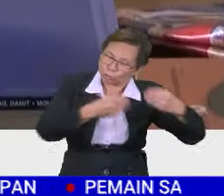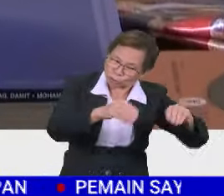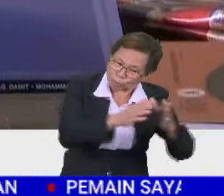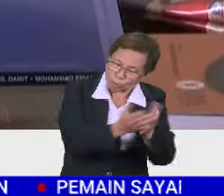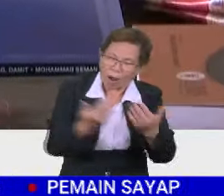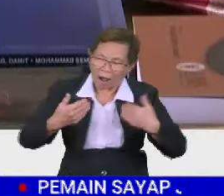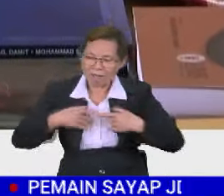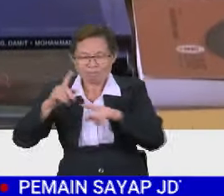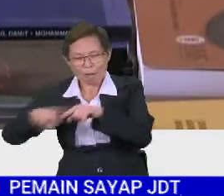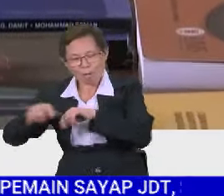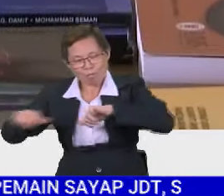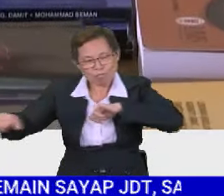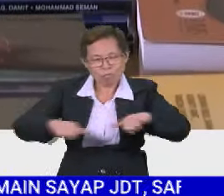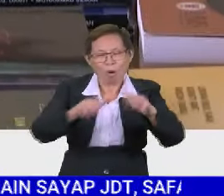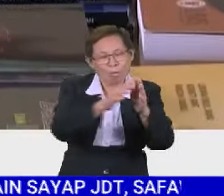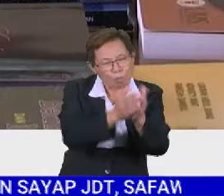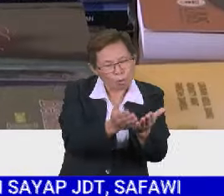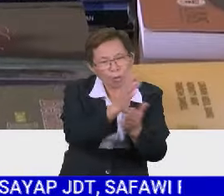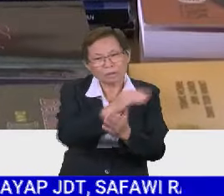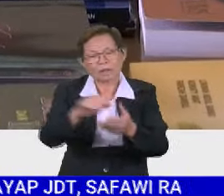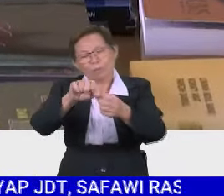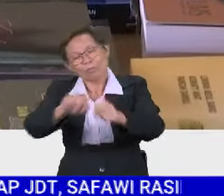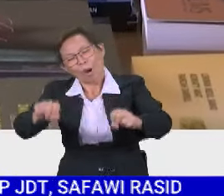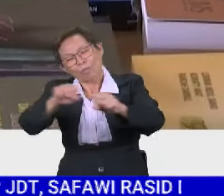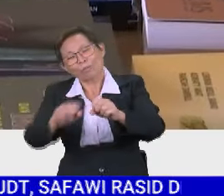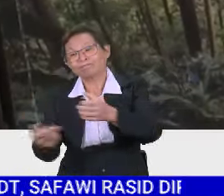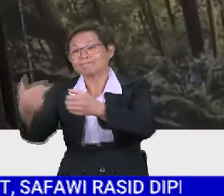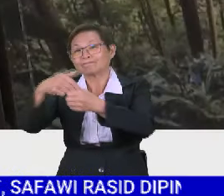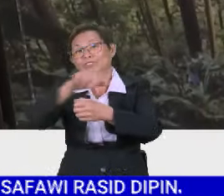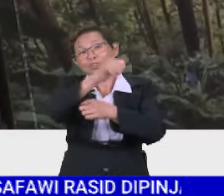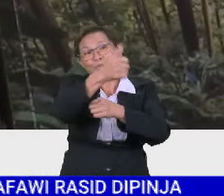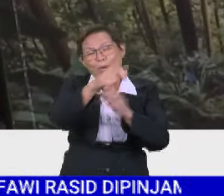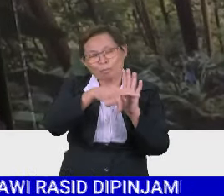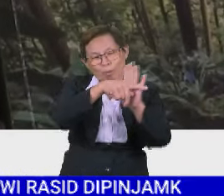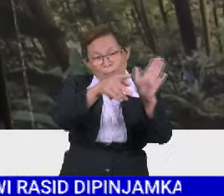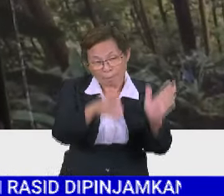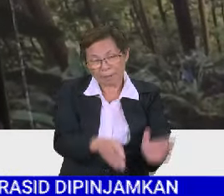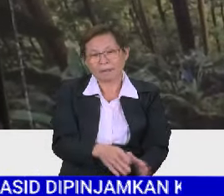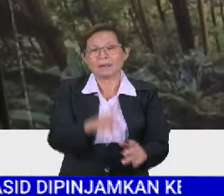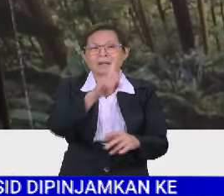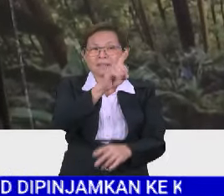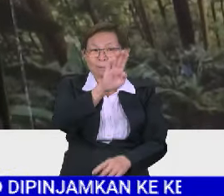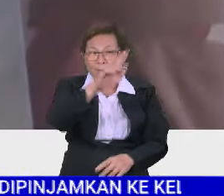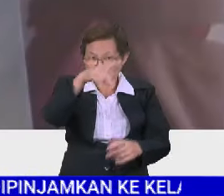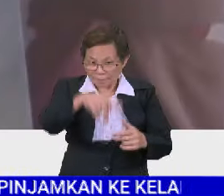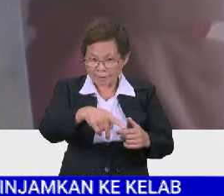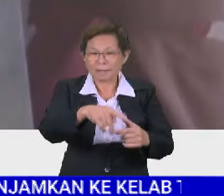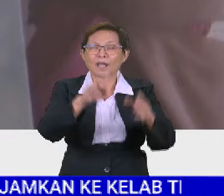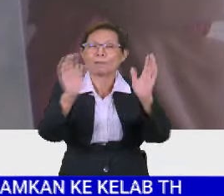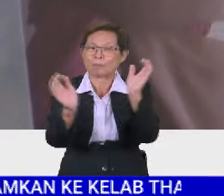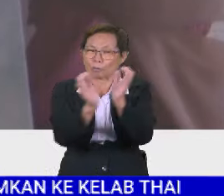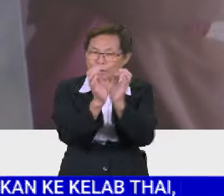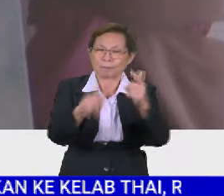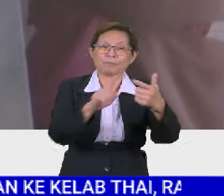diisi berbagai activity pembukuan dan kesusastraan melibatkan 10 pompa air antaranya dewan bahasa pustaka Brunei